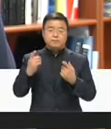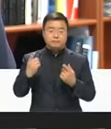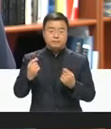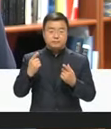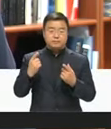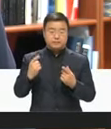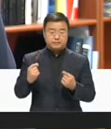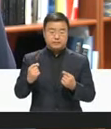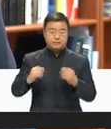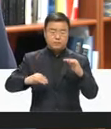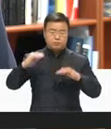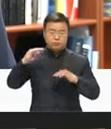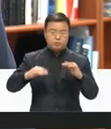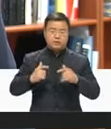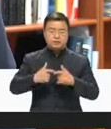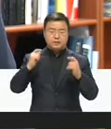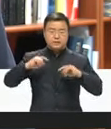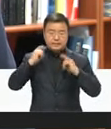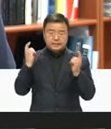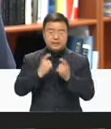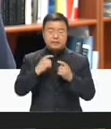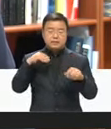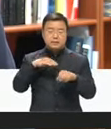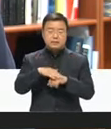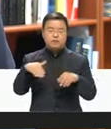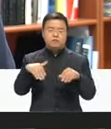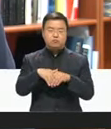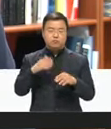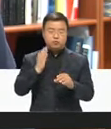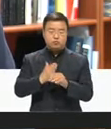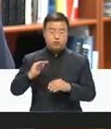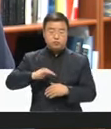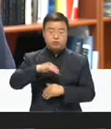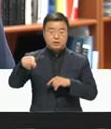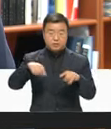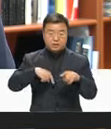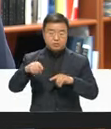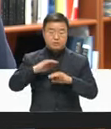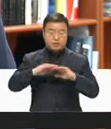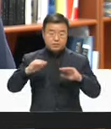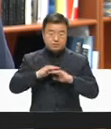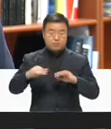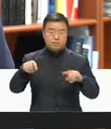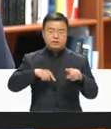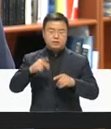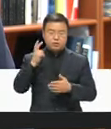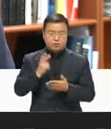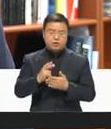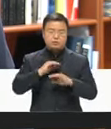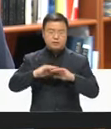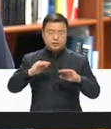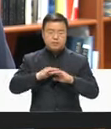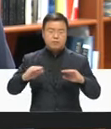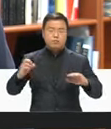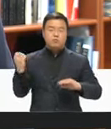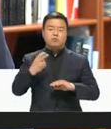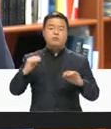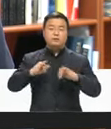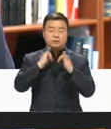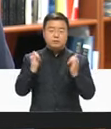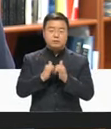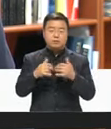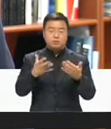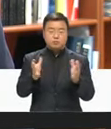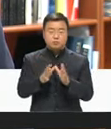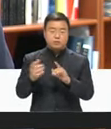증가, 개인화 이런 추세에 우리가 정치적으로 대응하고 정책적으로 대응하고 또 사회 구성원들의